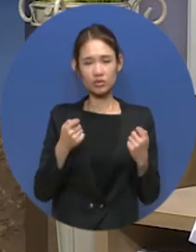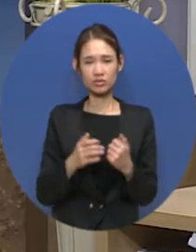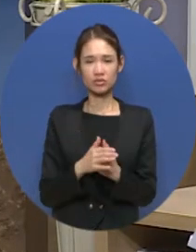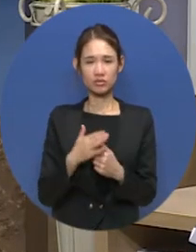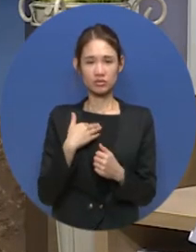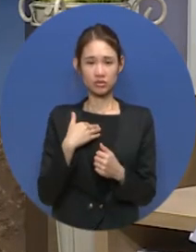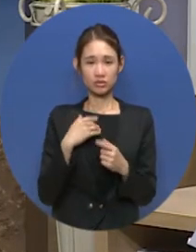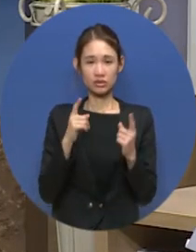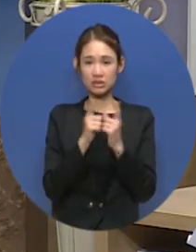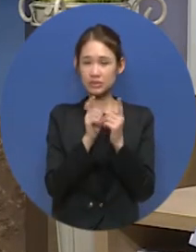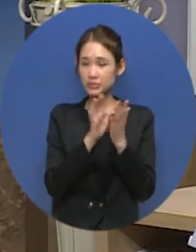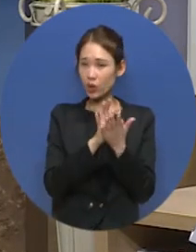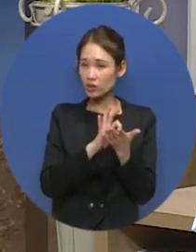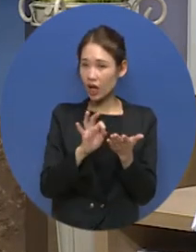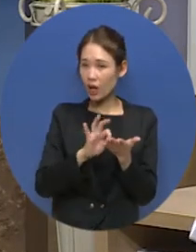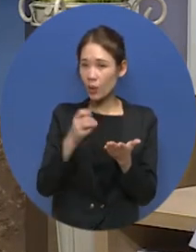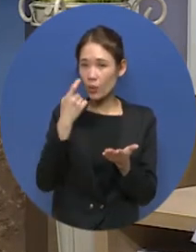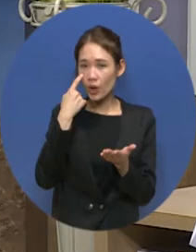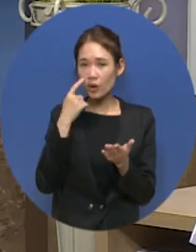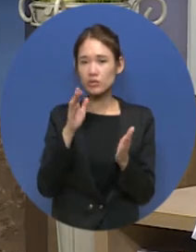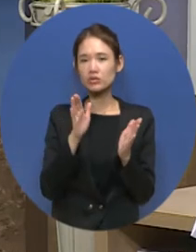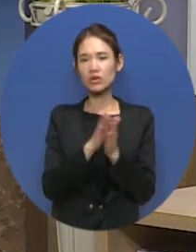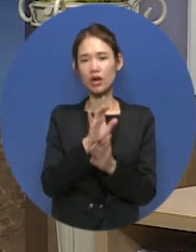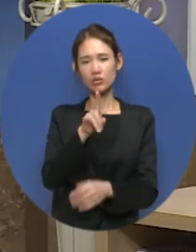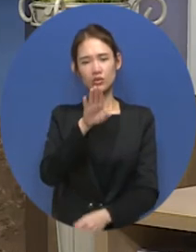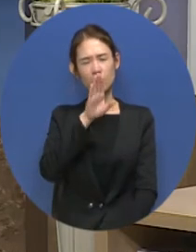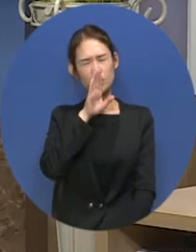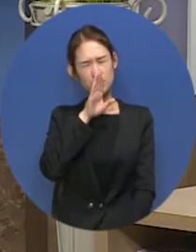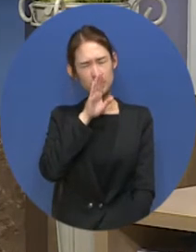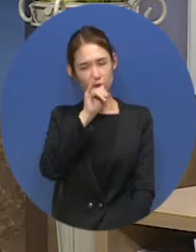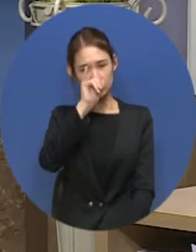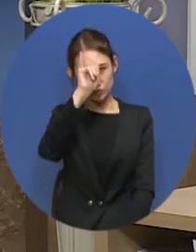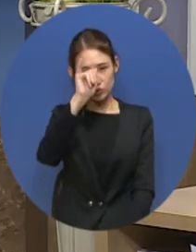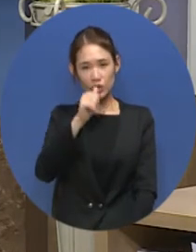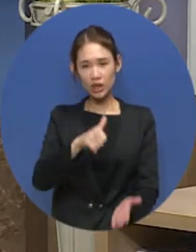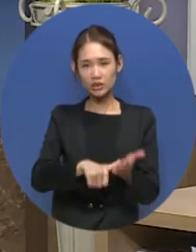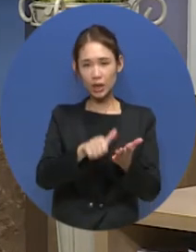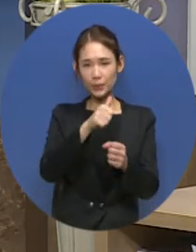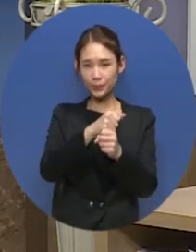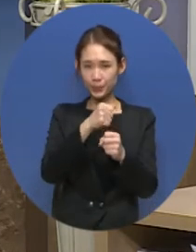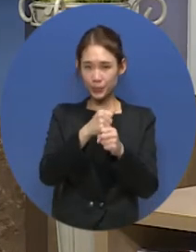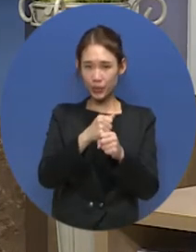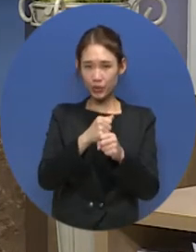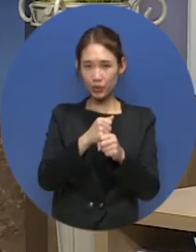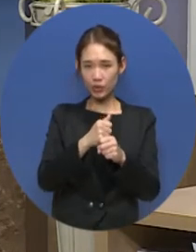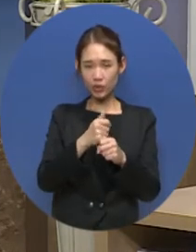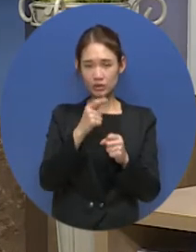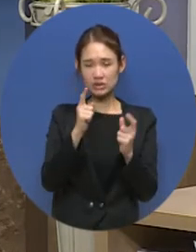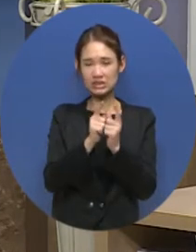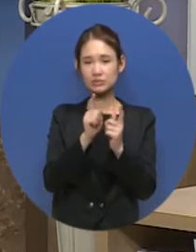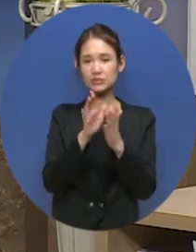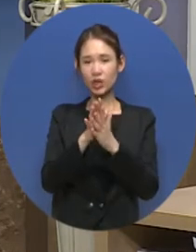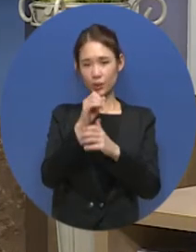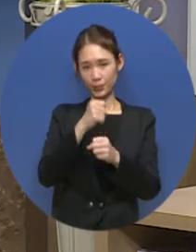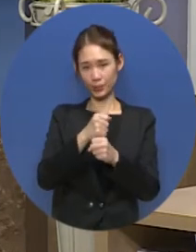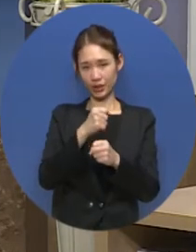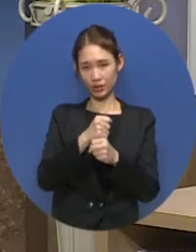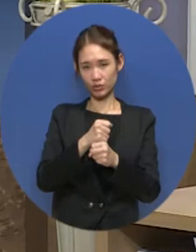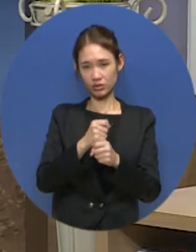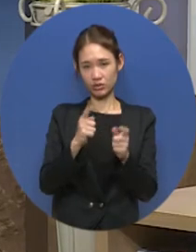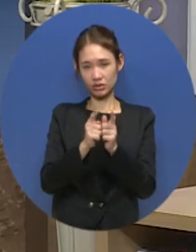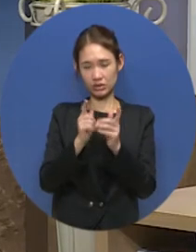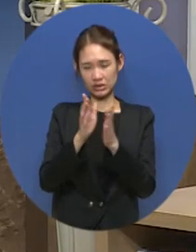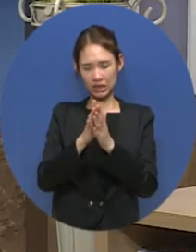제가 직접 사용을 해보니까 정말 우수한 제품들이 많았어요. 왜냐하면 손수도 그 제작을 하시고